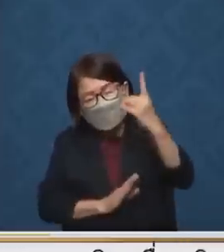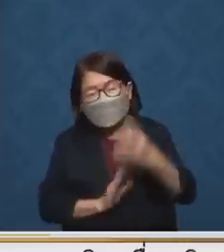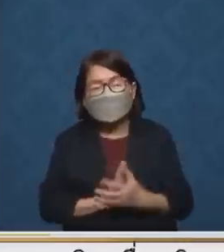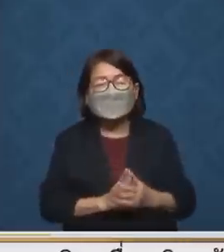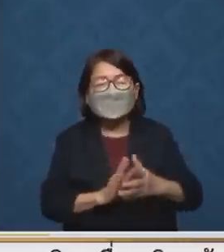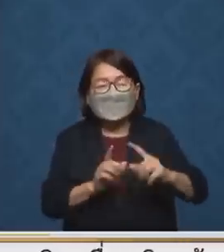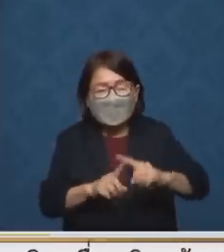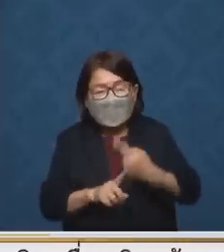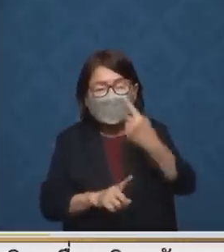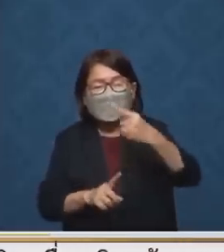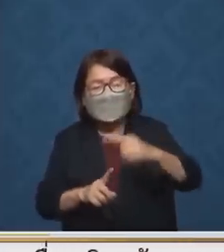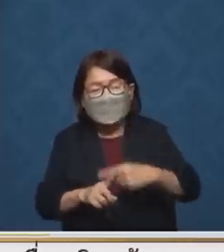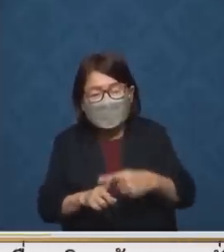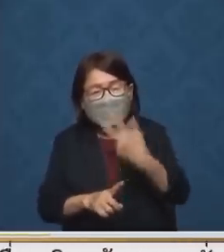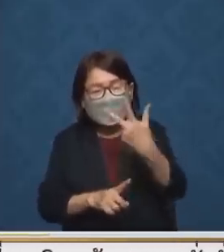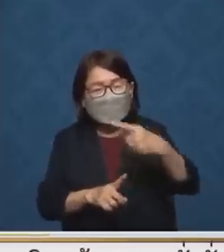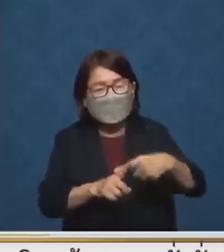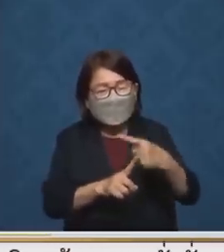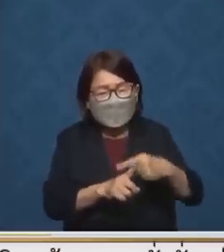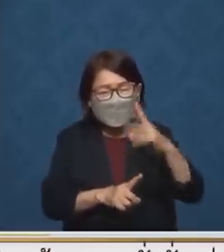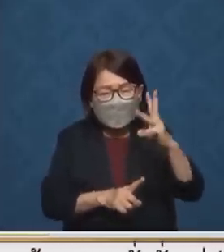จำ 3 เดือน ประจำ 6 เดือน